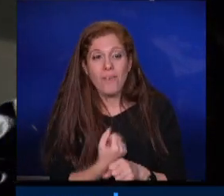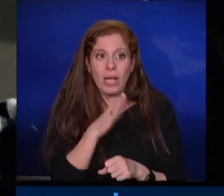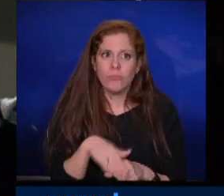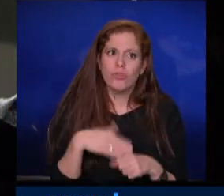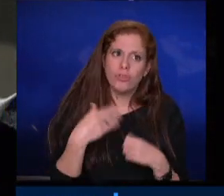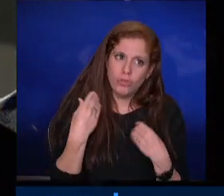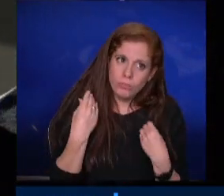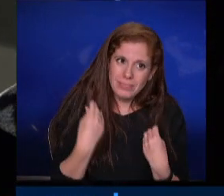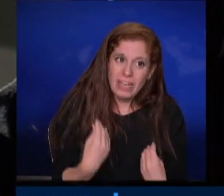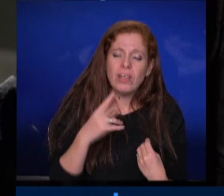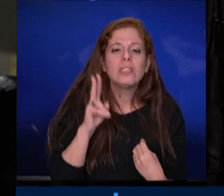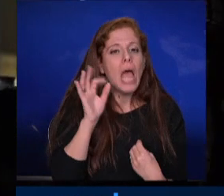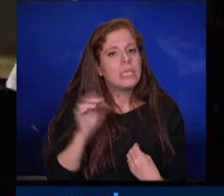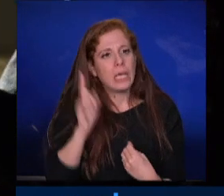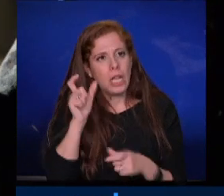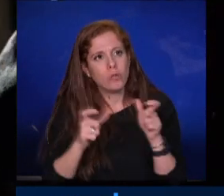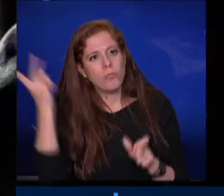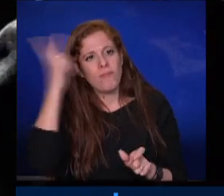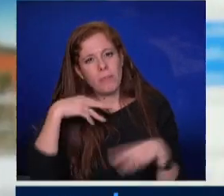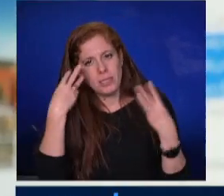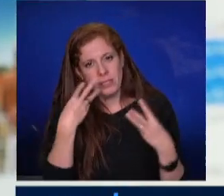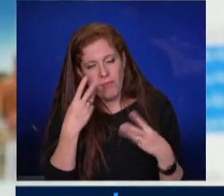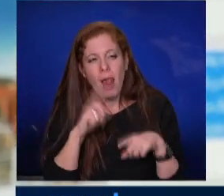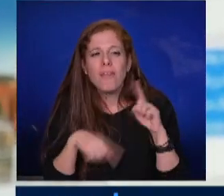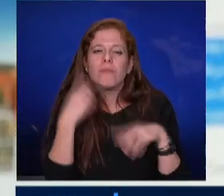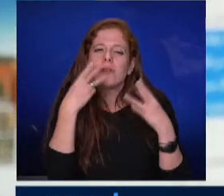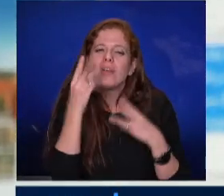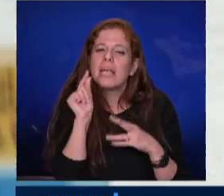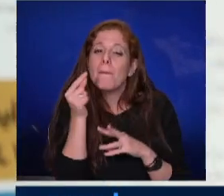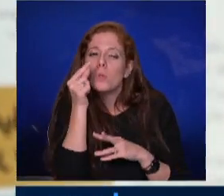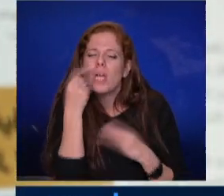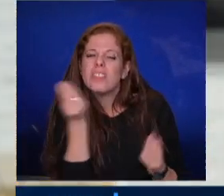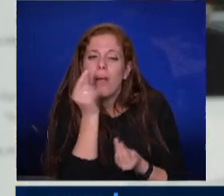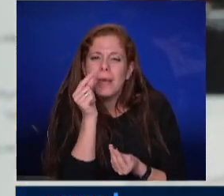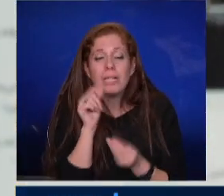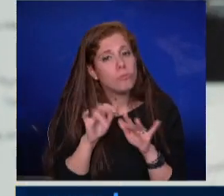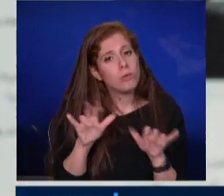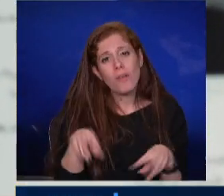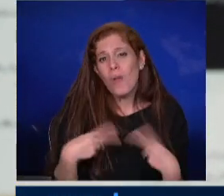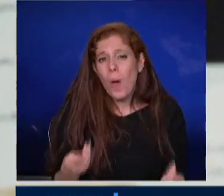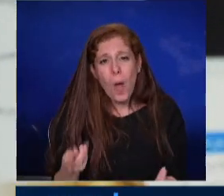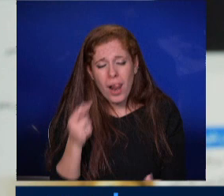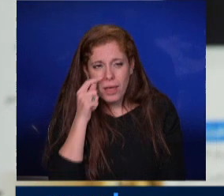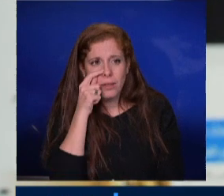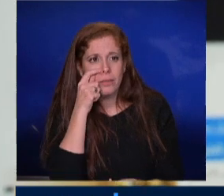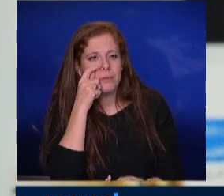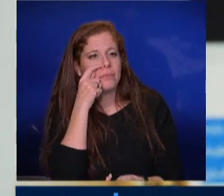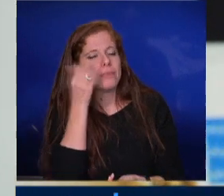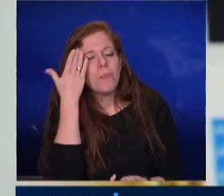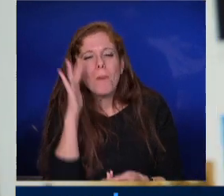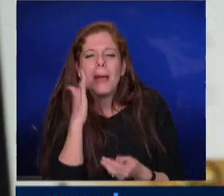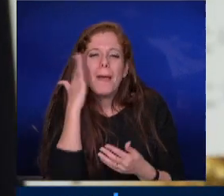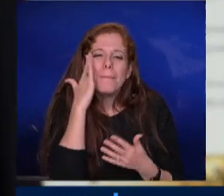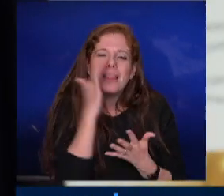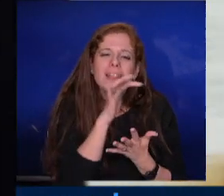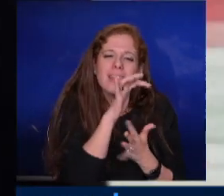האנשים שמבינים את השפה, ולפעמים שפה זה גם הניואנס, הדברים הקטנים שמחשב לא יכול. הם לא רק מכירים את הטקסט